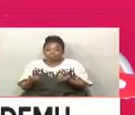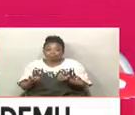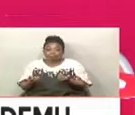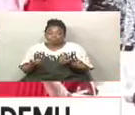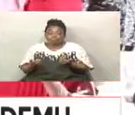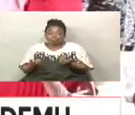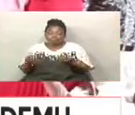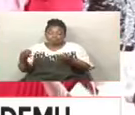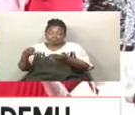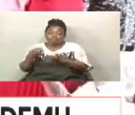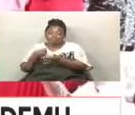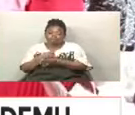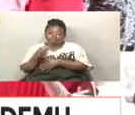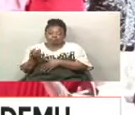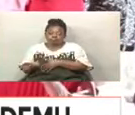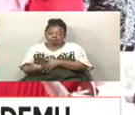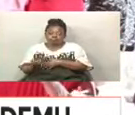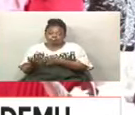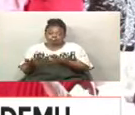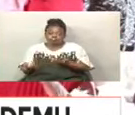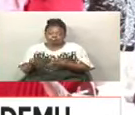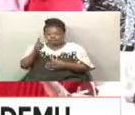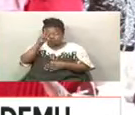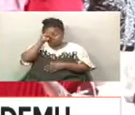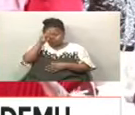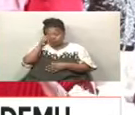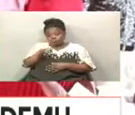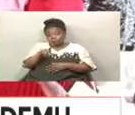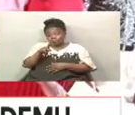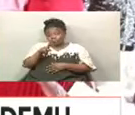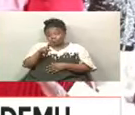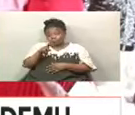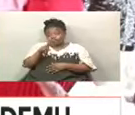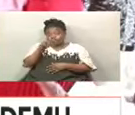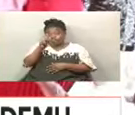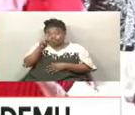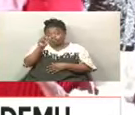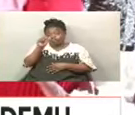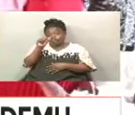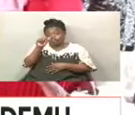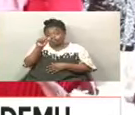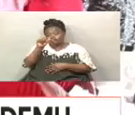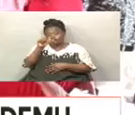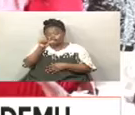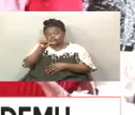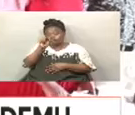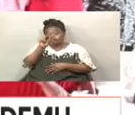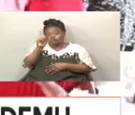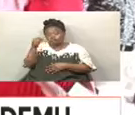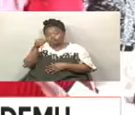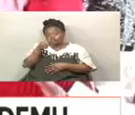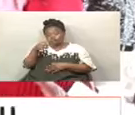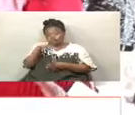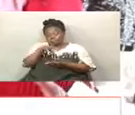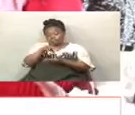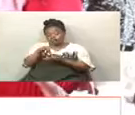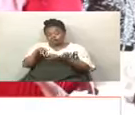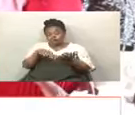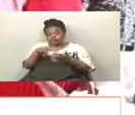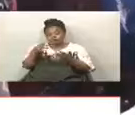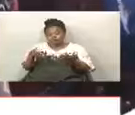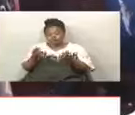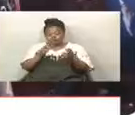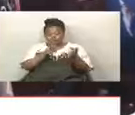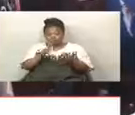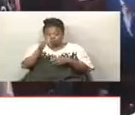n'emikono. Akaleega bikyakano kali ku kyalo kisaana mu ggombolo ekyamulibwa mu kalungi kana zisudde aboyinza akulembeddwa mukunaga ya poliisi n'omuntu